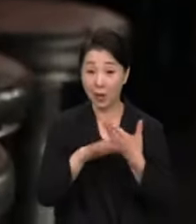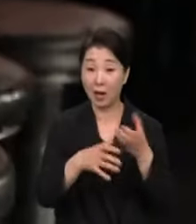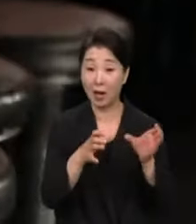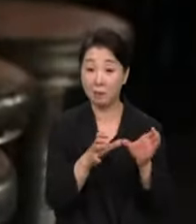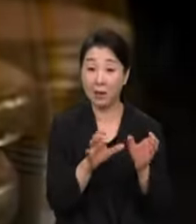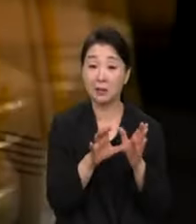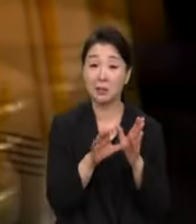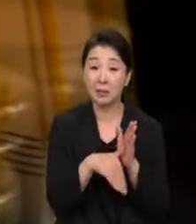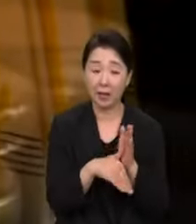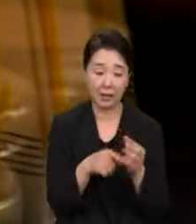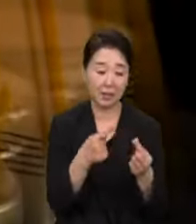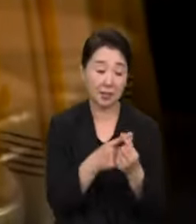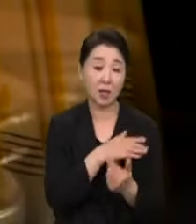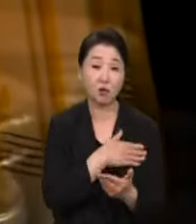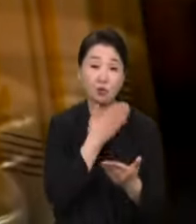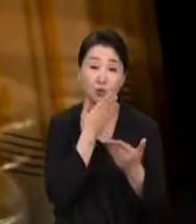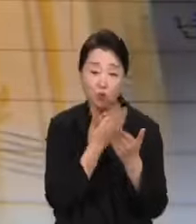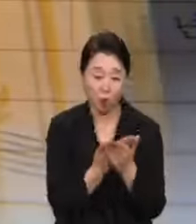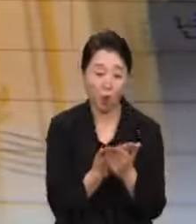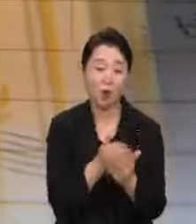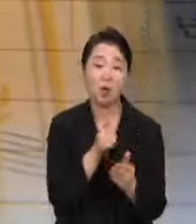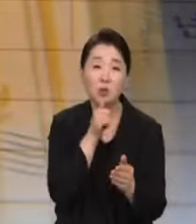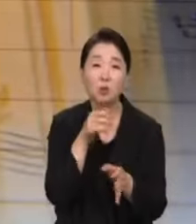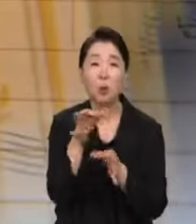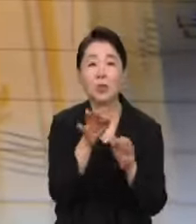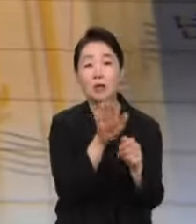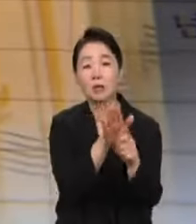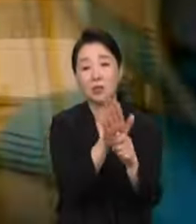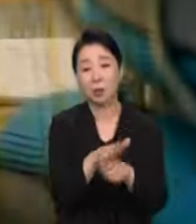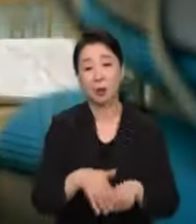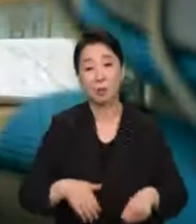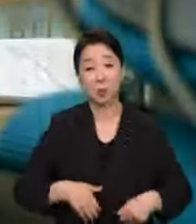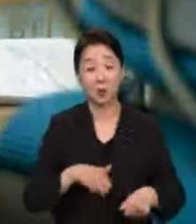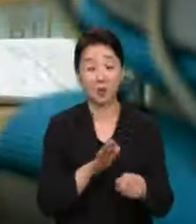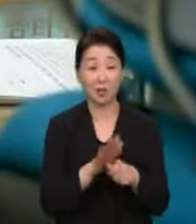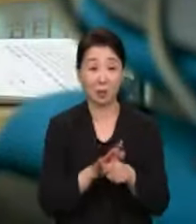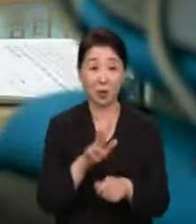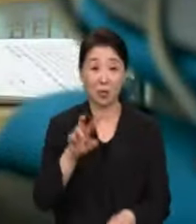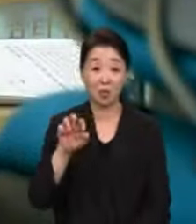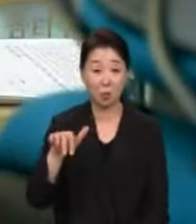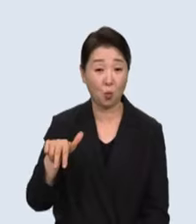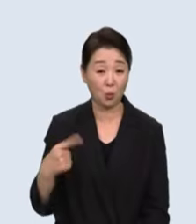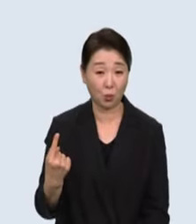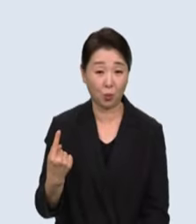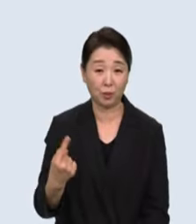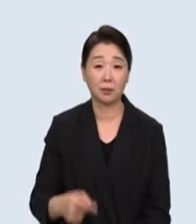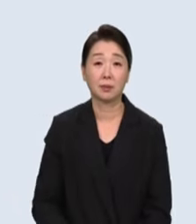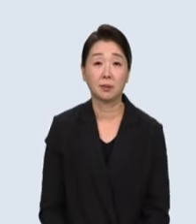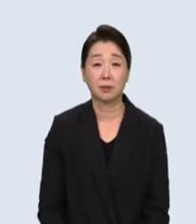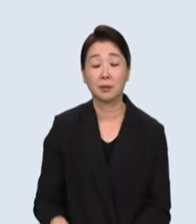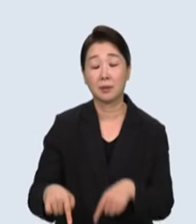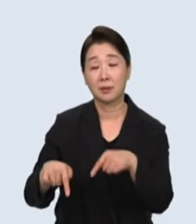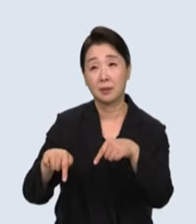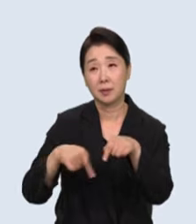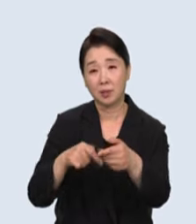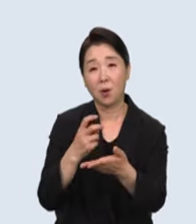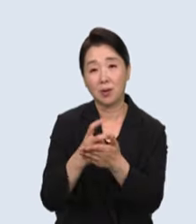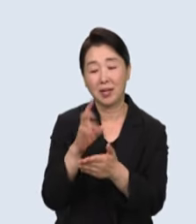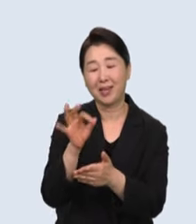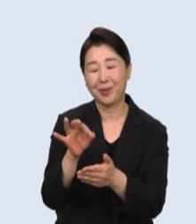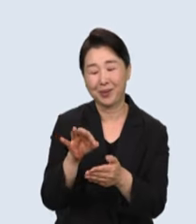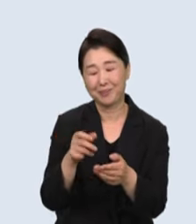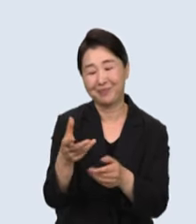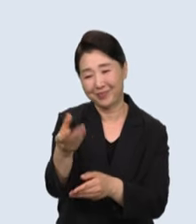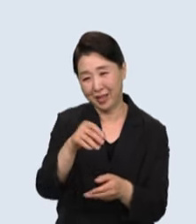과제로 소상공인 지원을 내걸었습니다 지원 규모만 25조원에 이릅니다 정책자금 대출연장 등